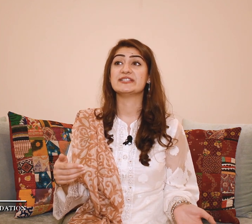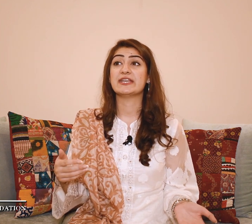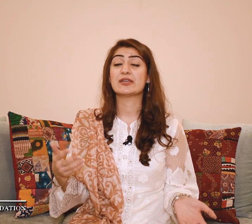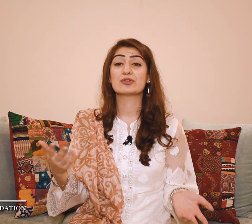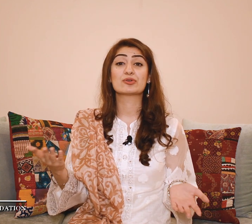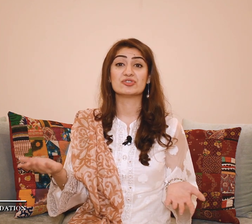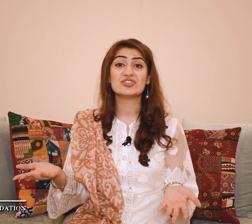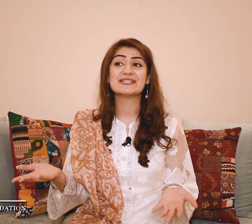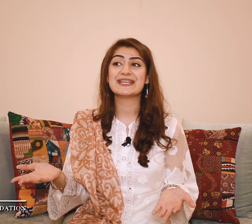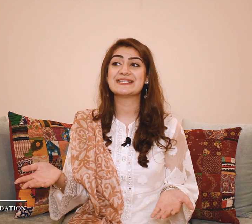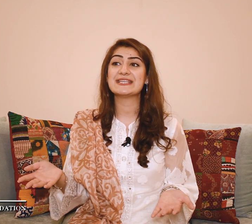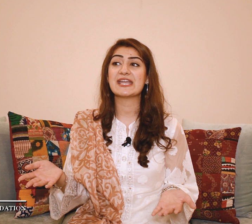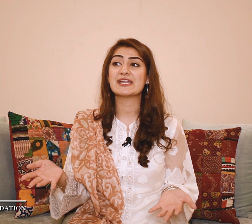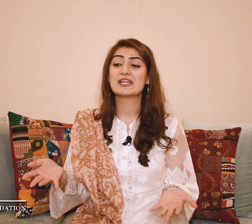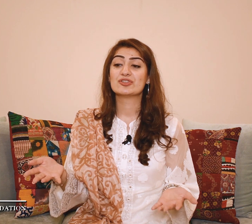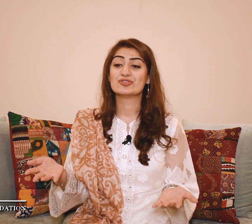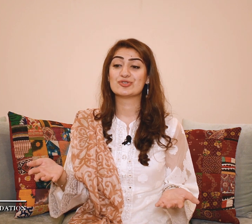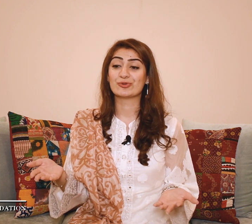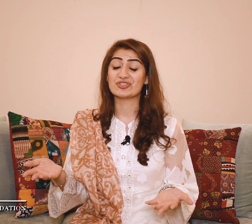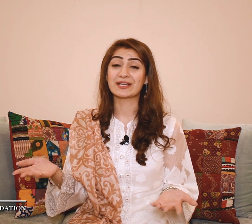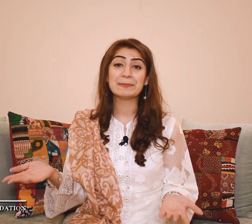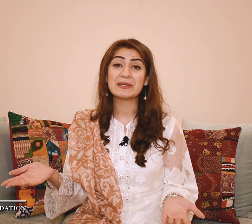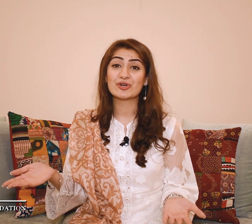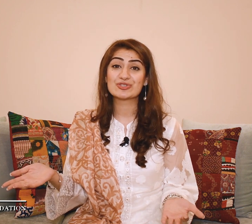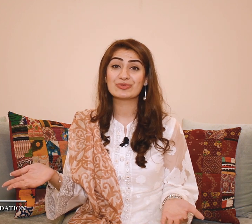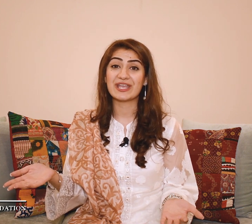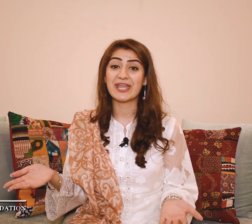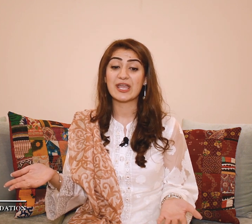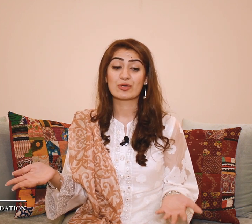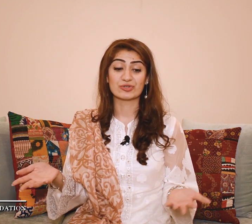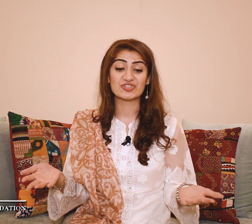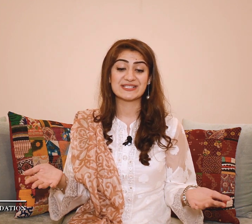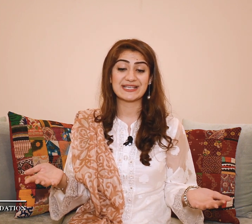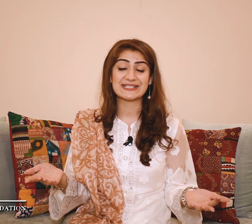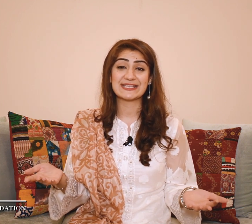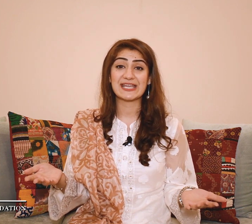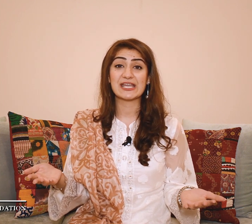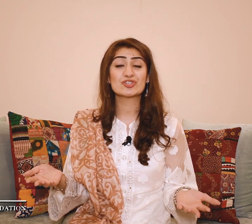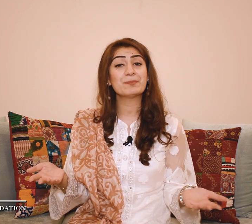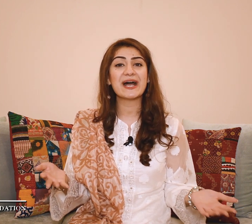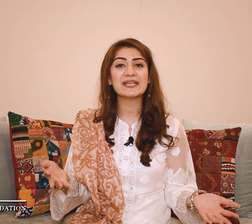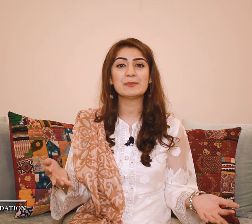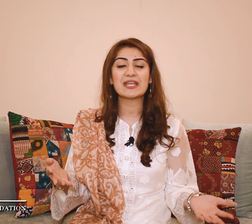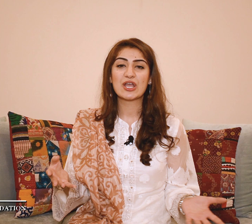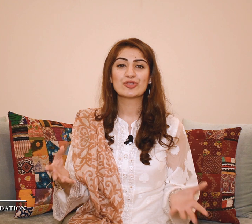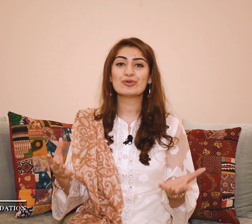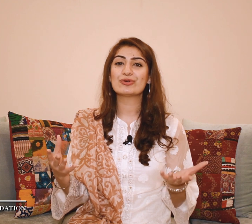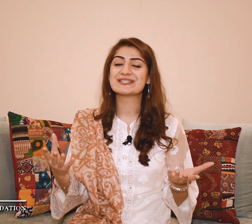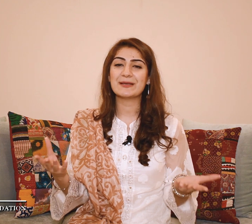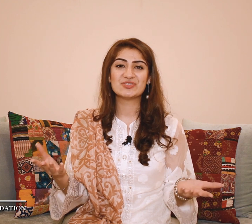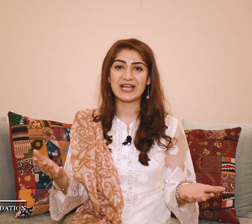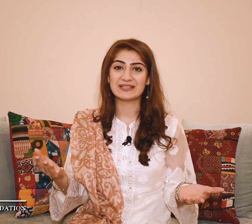जैसे कुछ चीज ऐसी है जो जंगल में मौजूद कुछ चीजें ऐसी हैं जो पानी